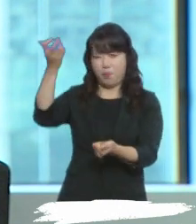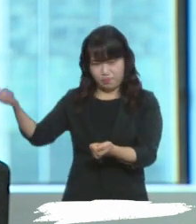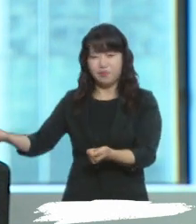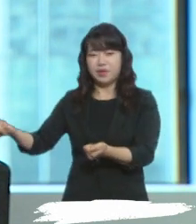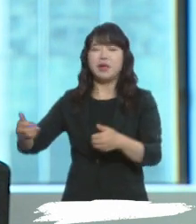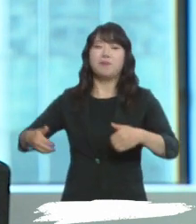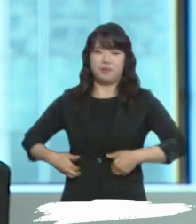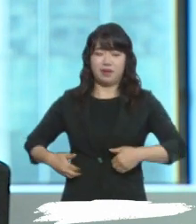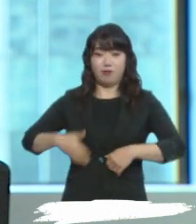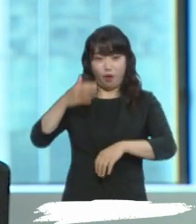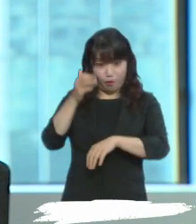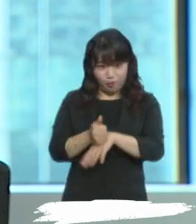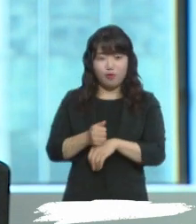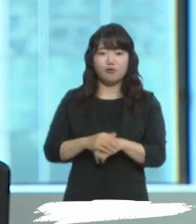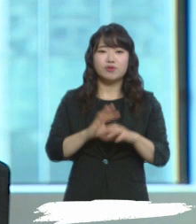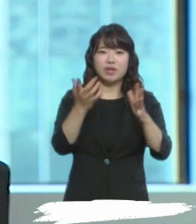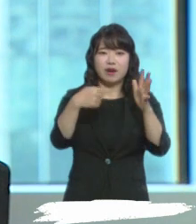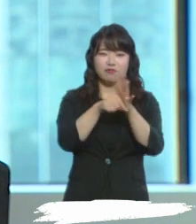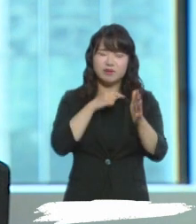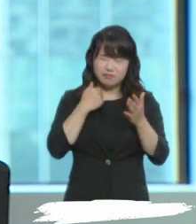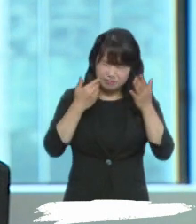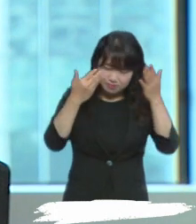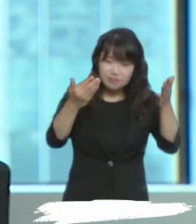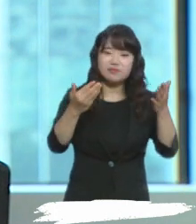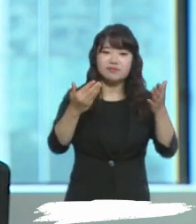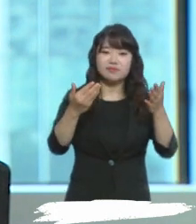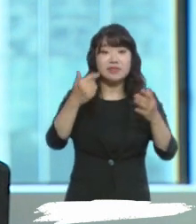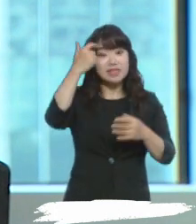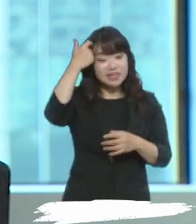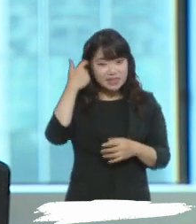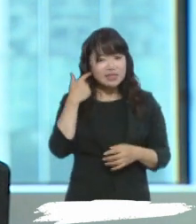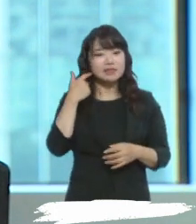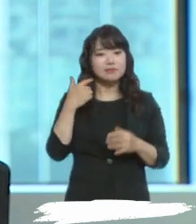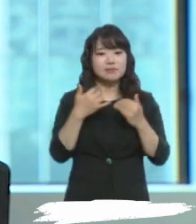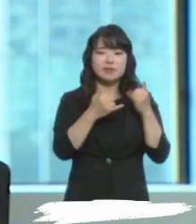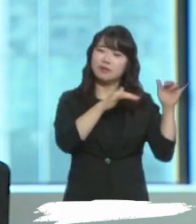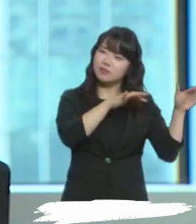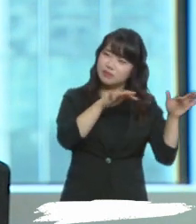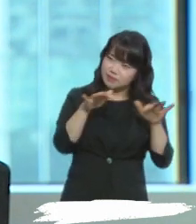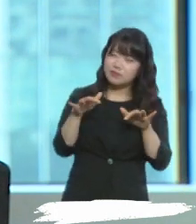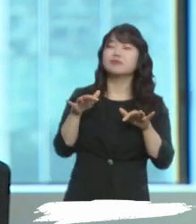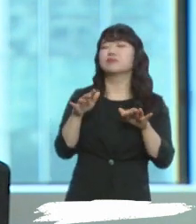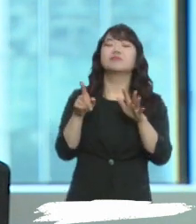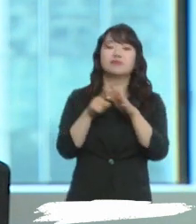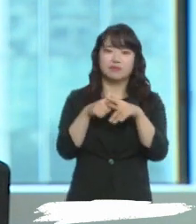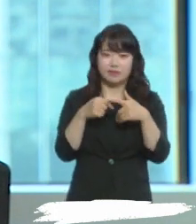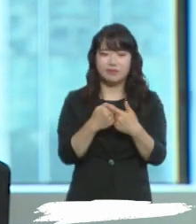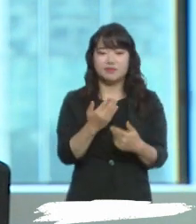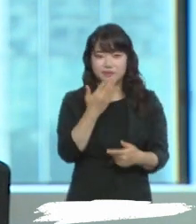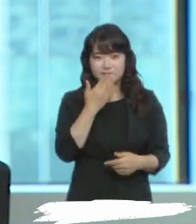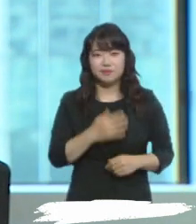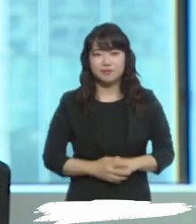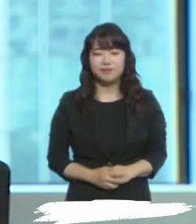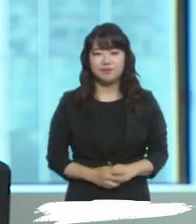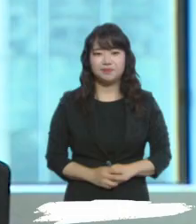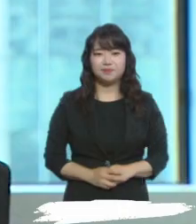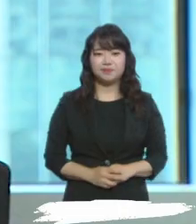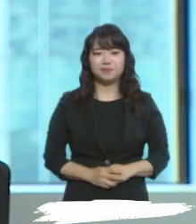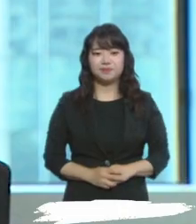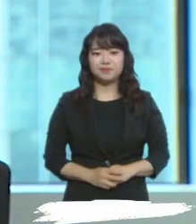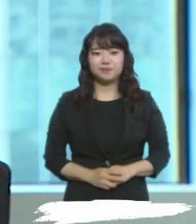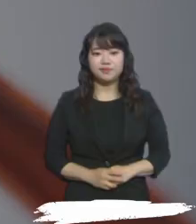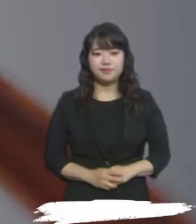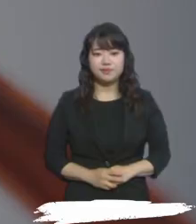우리 제대로 된 그 애국 정신, 이 호국을 위한 우리 이 정신들이 바로 서는 시작점이 될 수 있다고 생각을